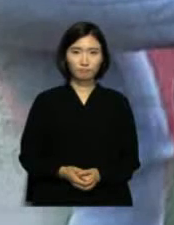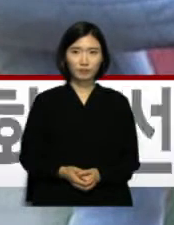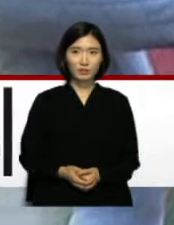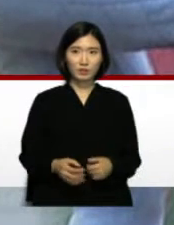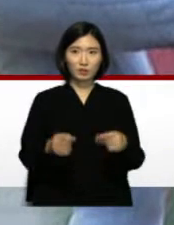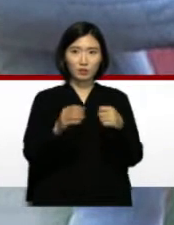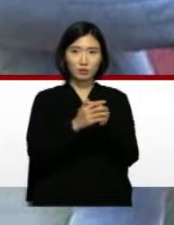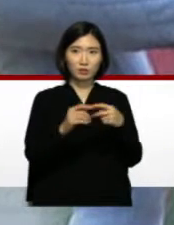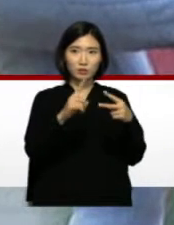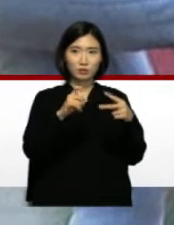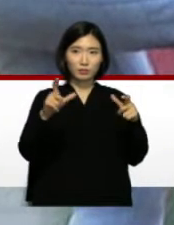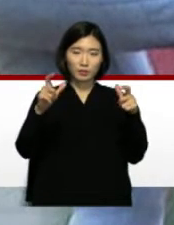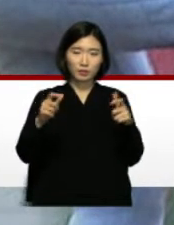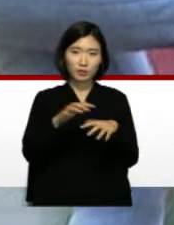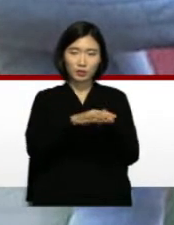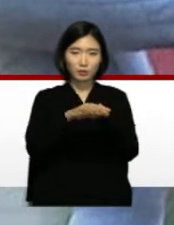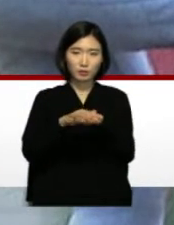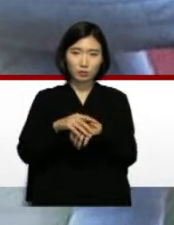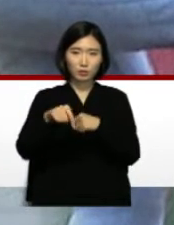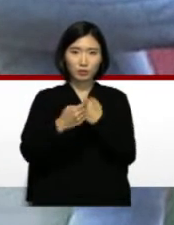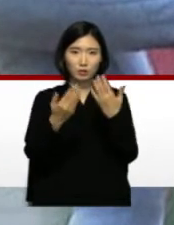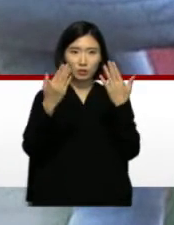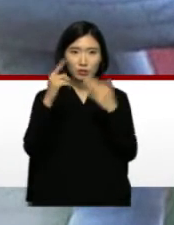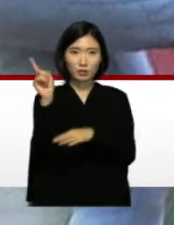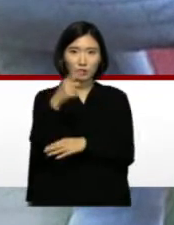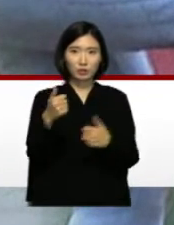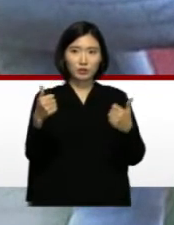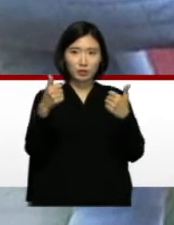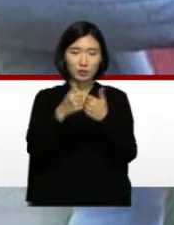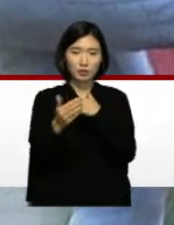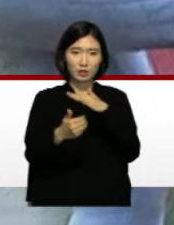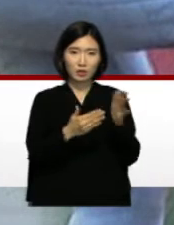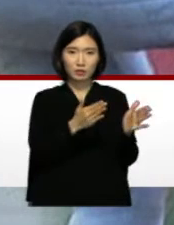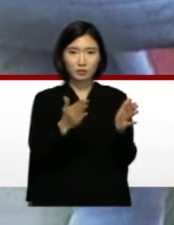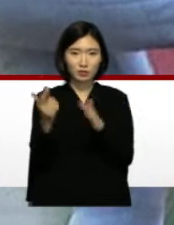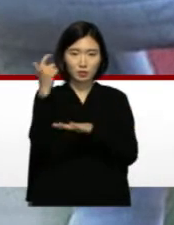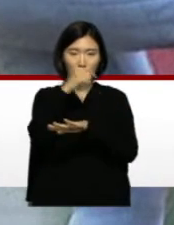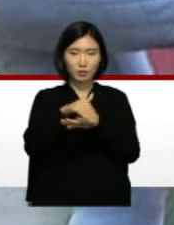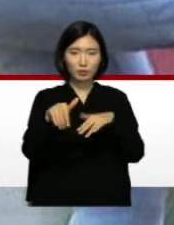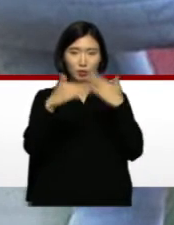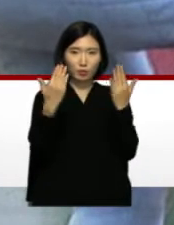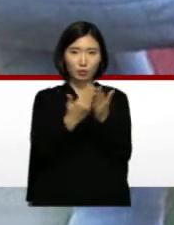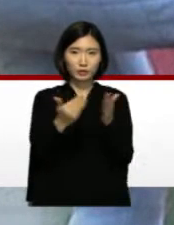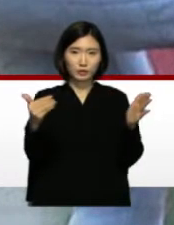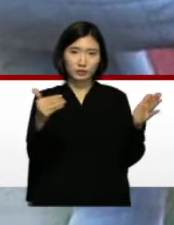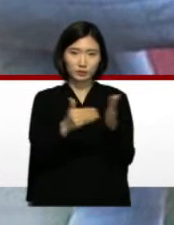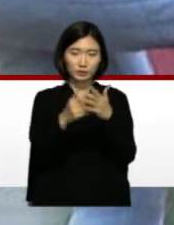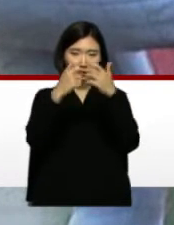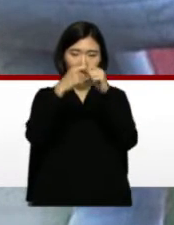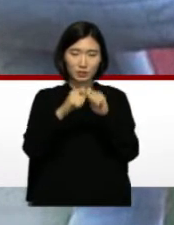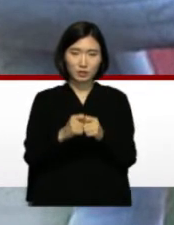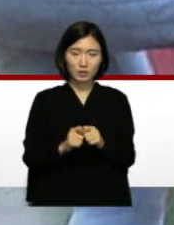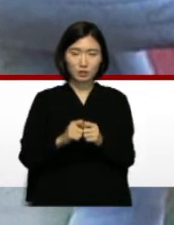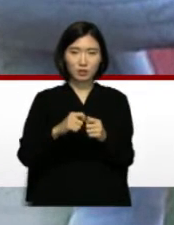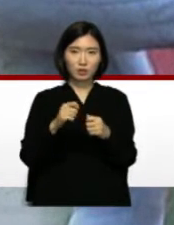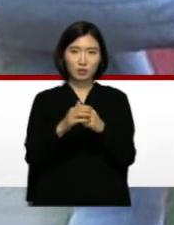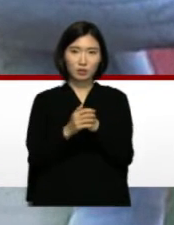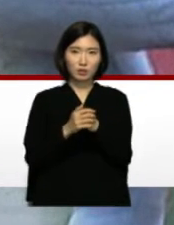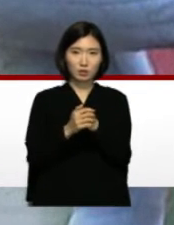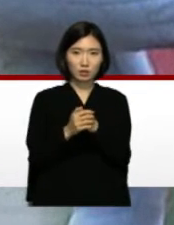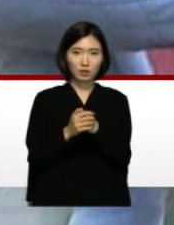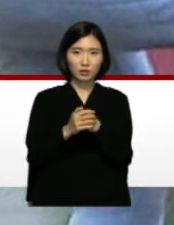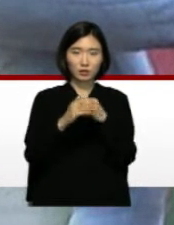제 13회 길라 이브 케이블 기백이 초등학교 야구대회 예선전 일정에 모두 마무리 되었습니다 자세한 소식 추지 기자와 함께